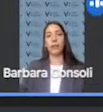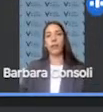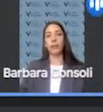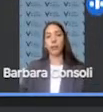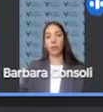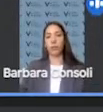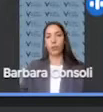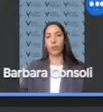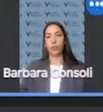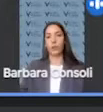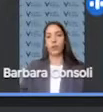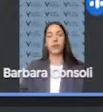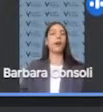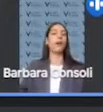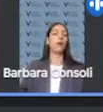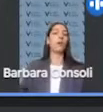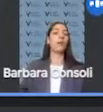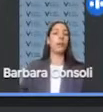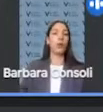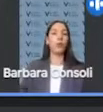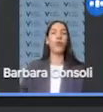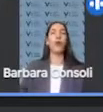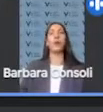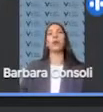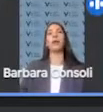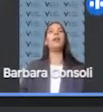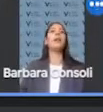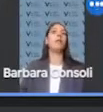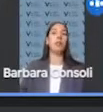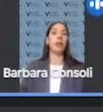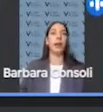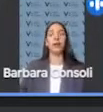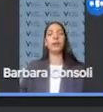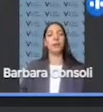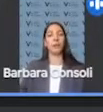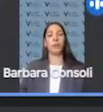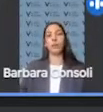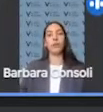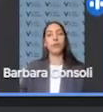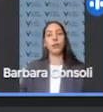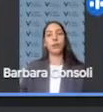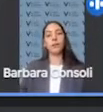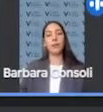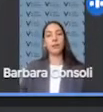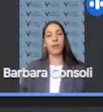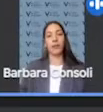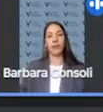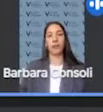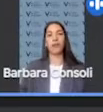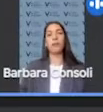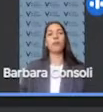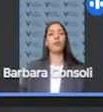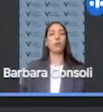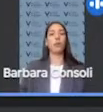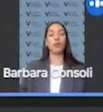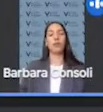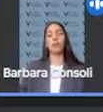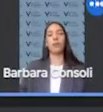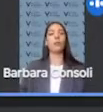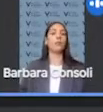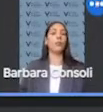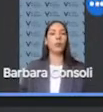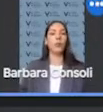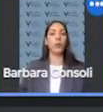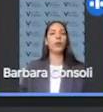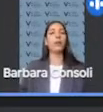con serenità il nostro percorso universitario. Quindi ovvio è poi che vivere in maniera attiva il Dipartimento ci consente